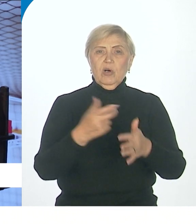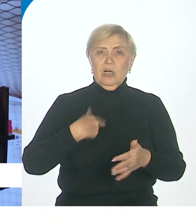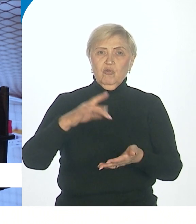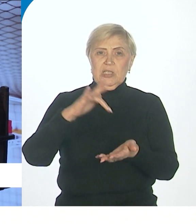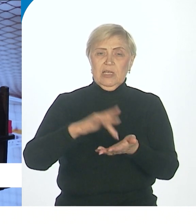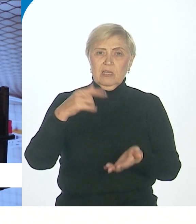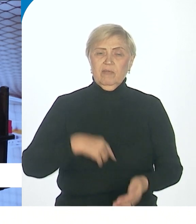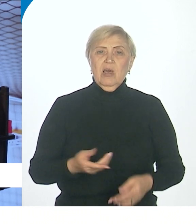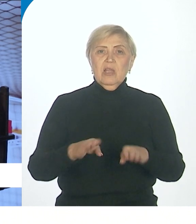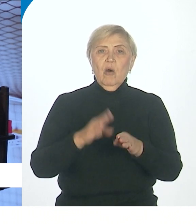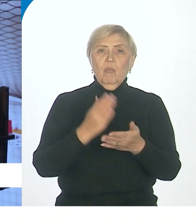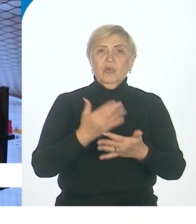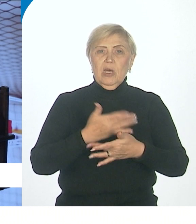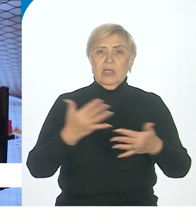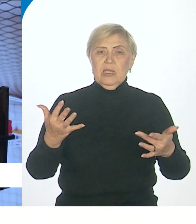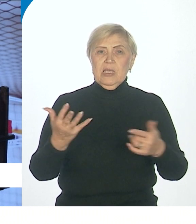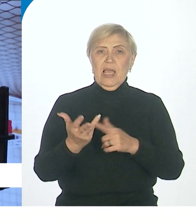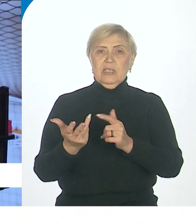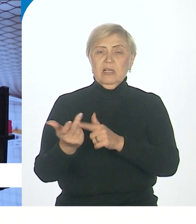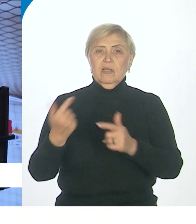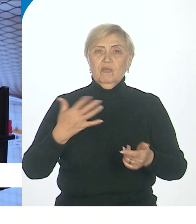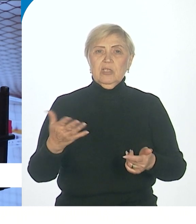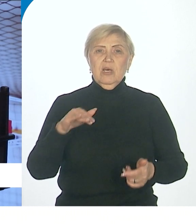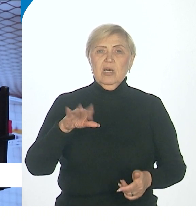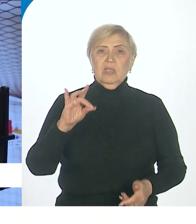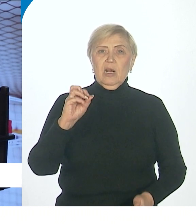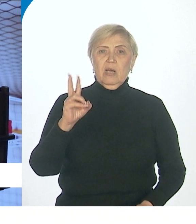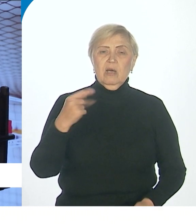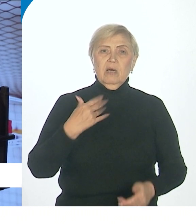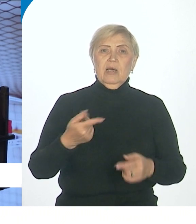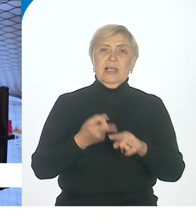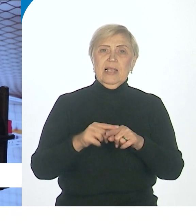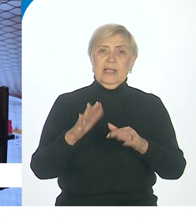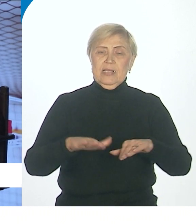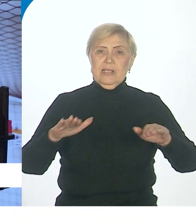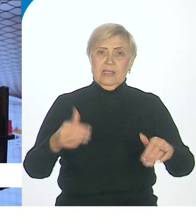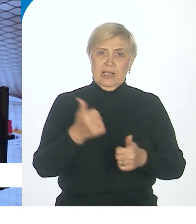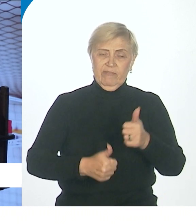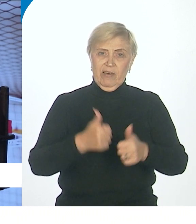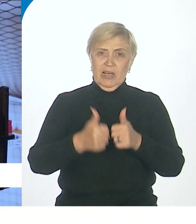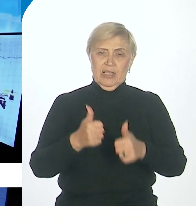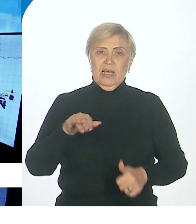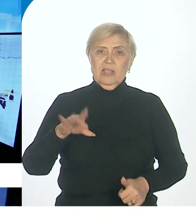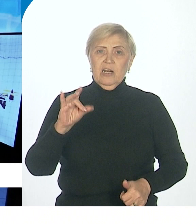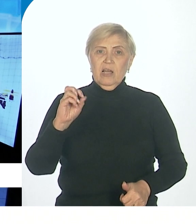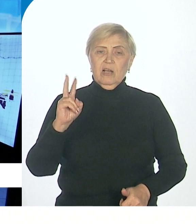создали. Там будет несколько треков на этом фестивале. Трек для детей соревновательный, трек